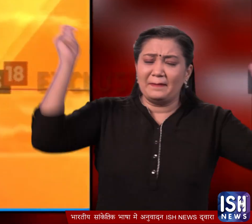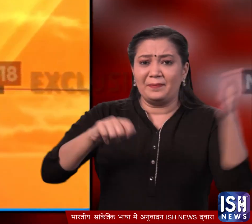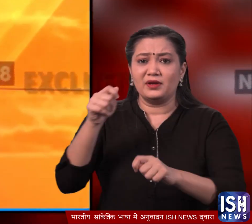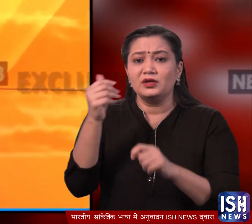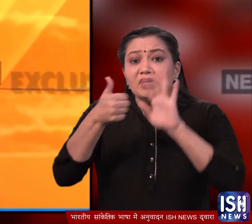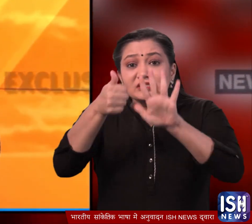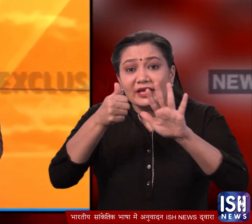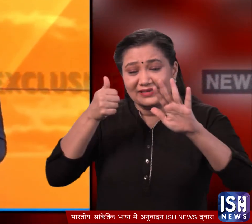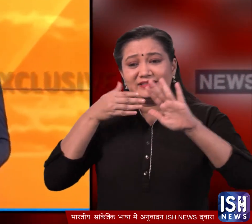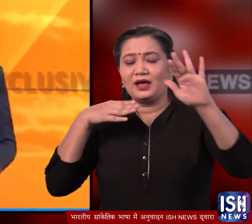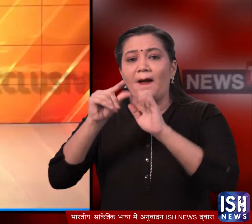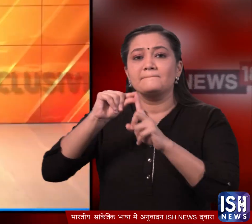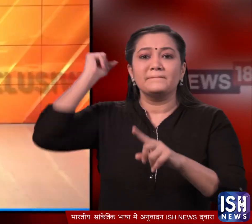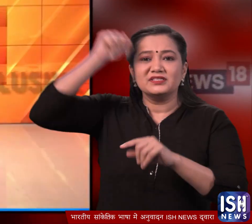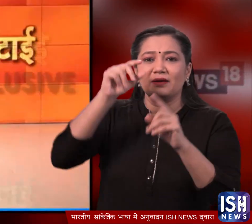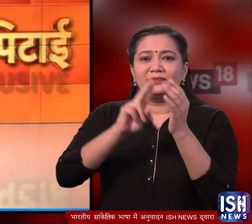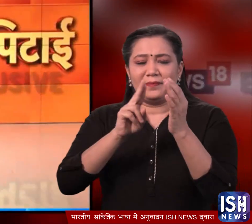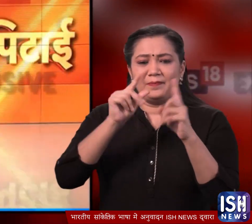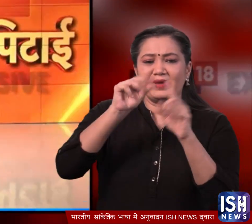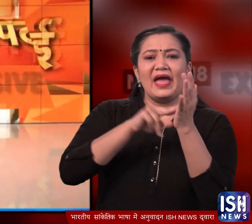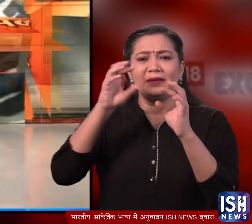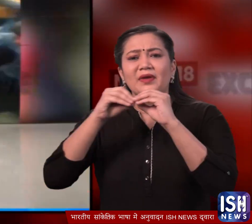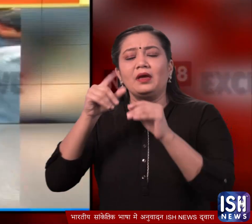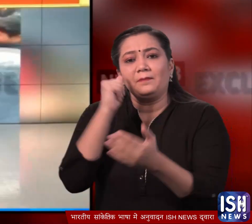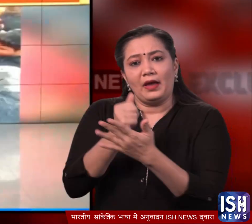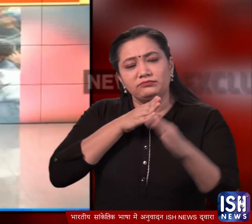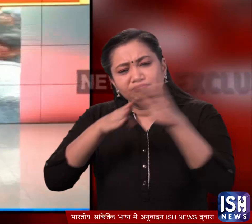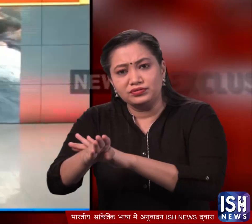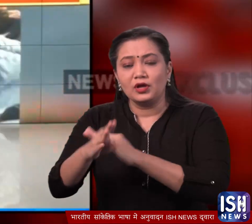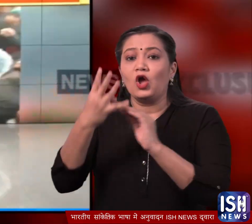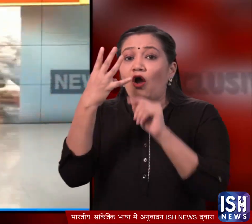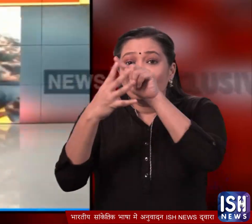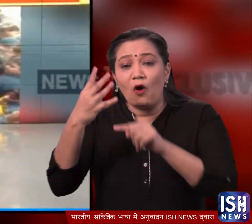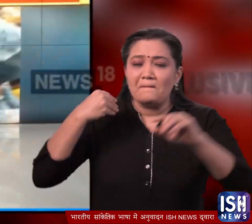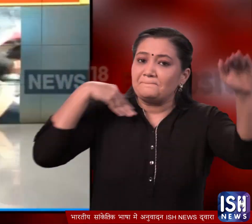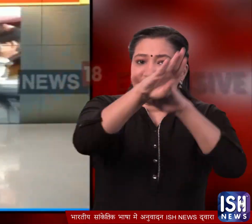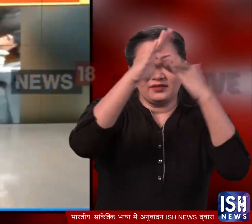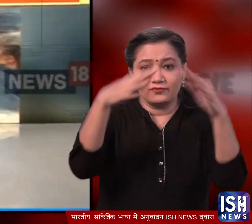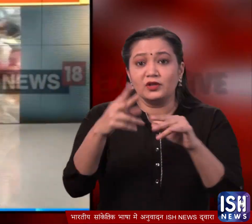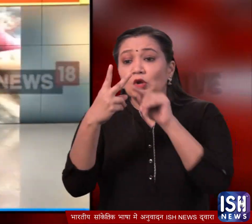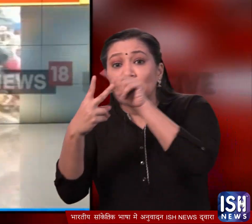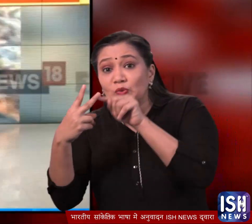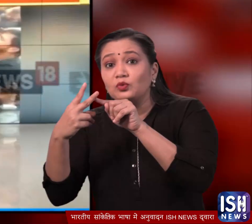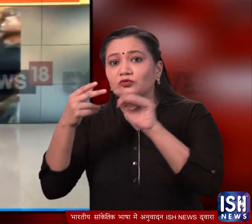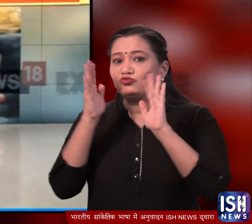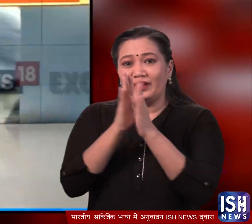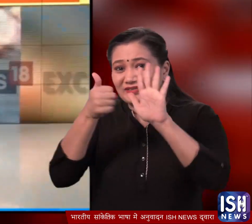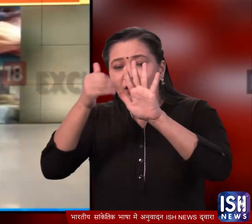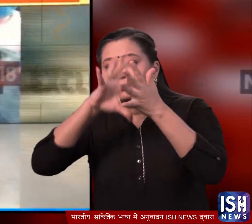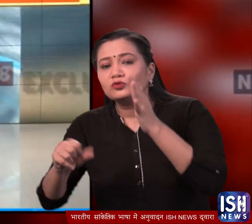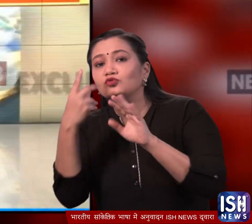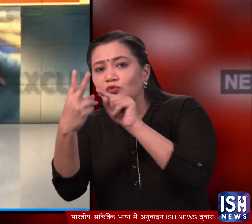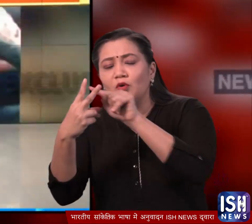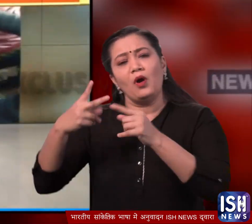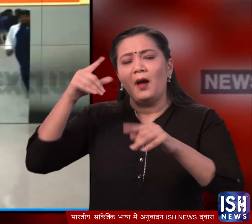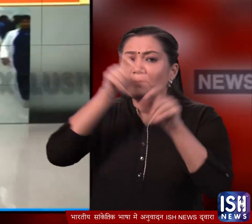लूटने आए 2 बदमाशों की लोगों ने जमकर पिटाई कर दी। बताया गया कि हथियारों से लैस 6 बदमाश पंजाब नेशनल बैंक लूटने पहुंचे थे, जिनमें